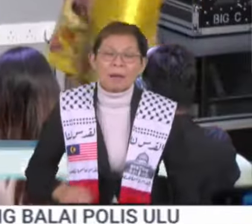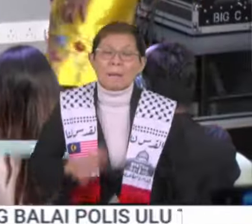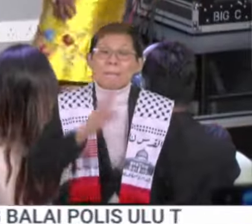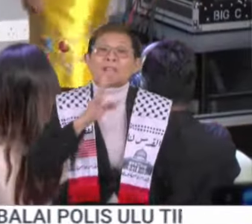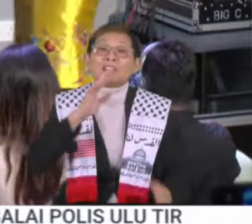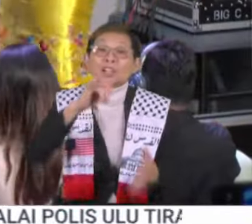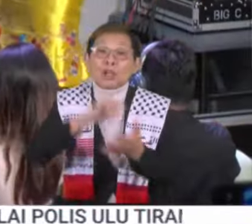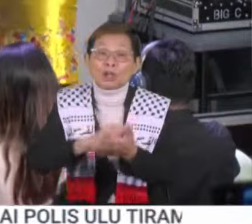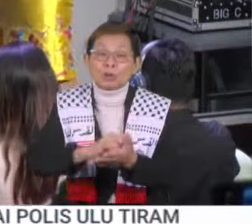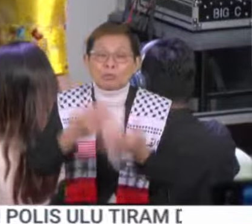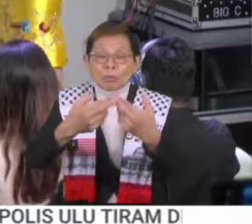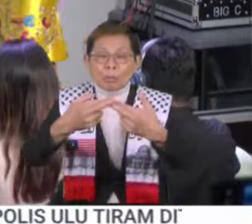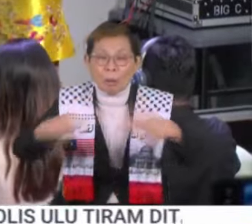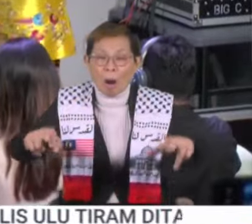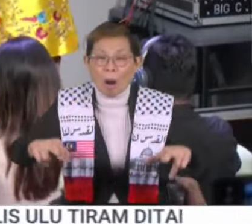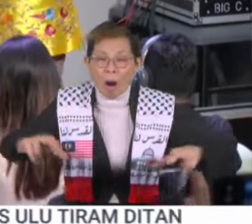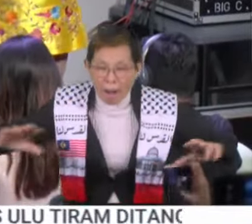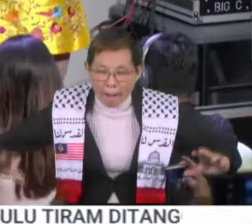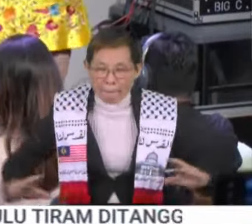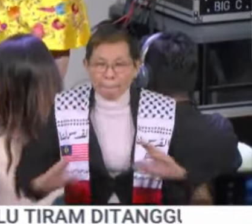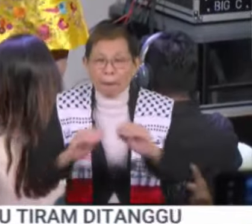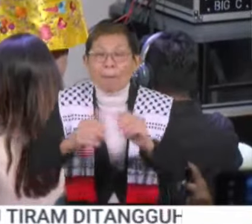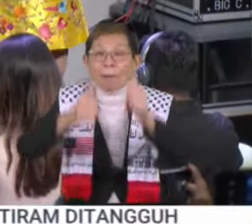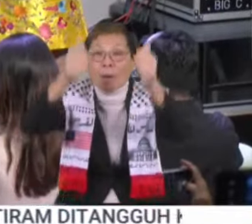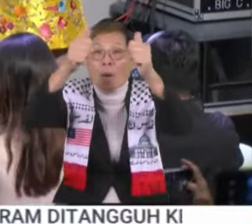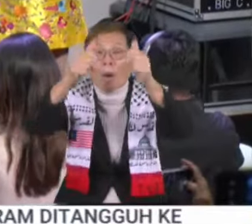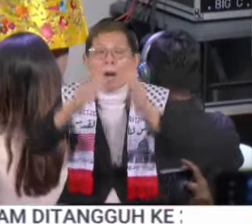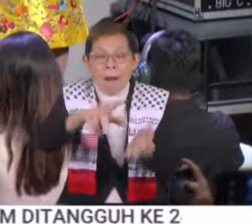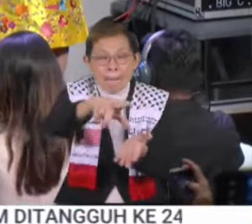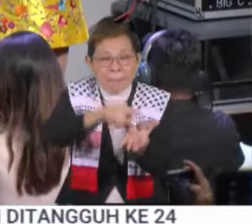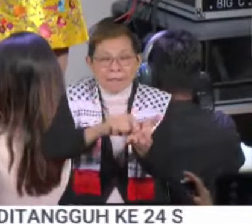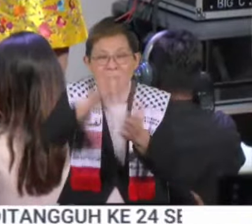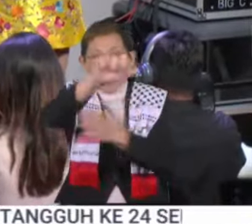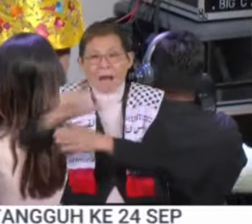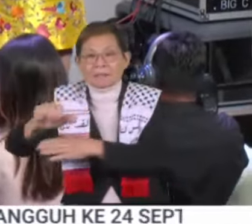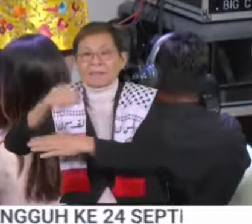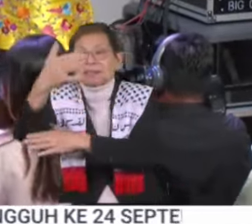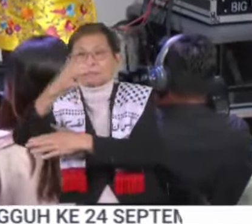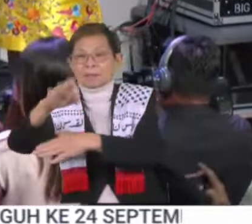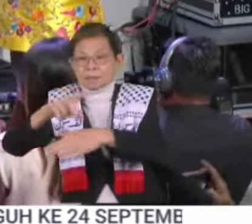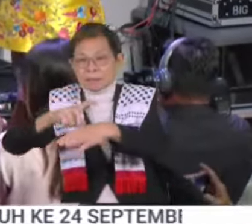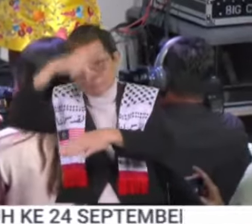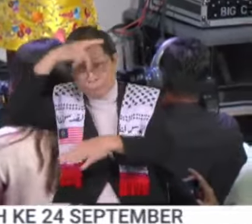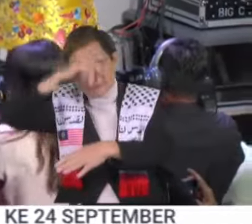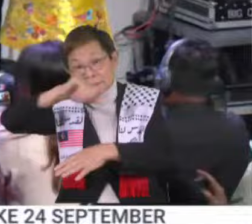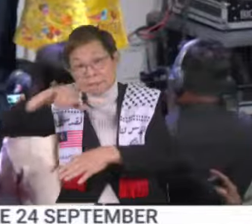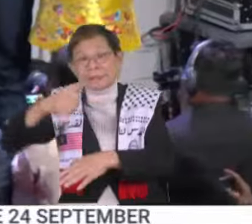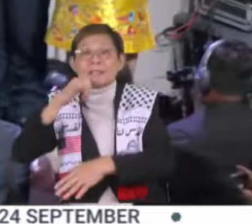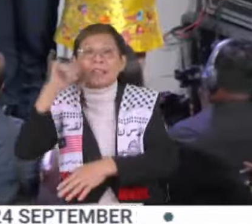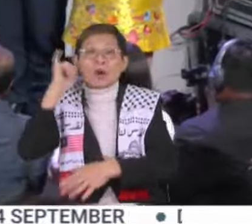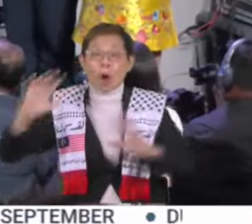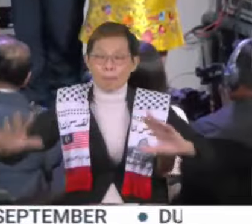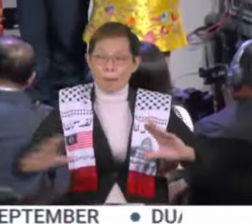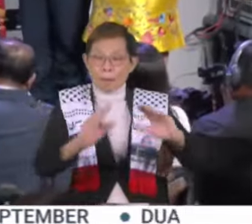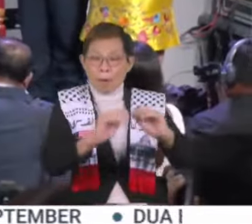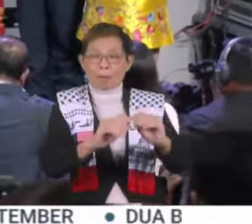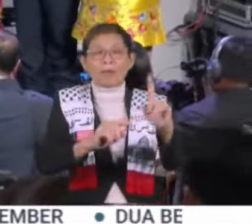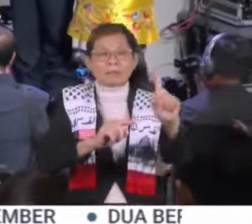Beliau berkata demikian selepas merasmikan sidang kemuncak media Asia ke-19 di Petaling Jaya, Selangor. Persidangan ini